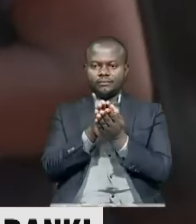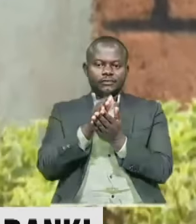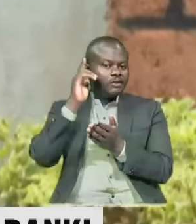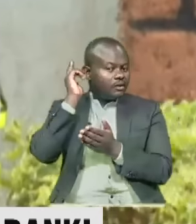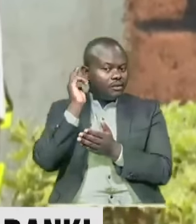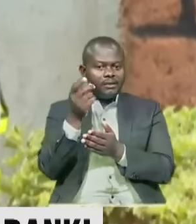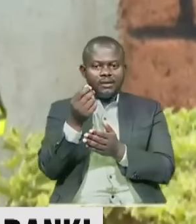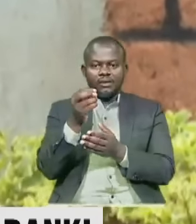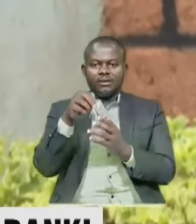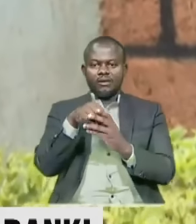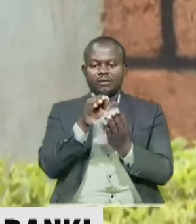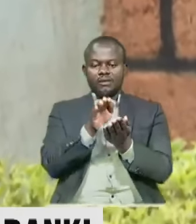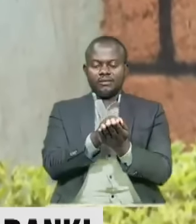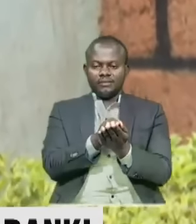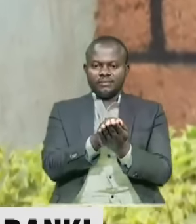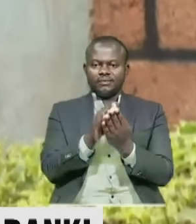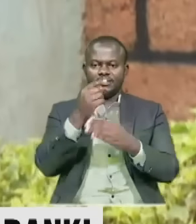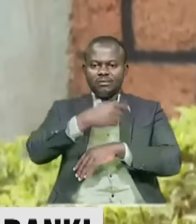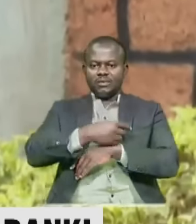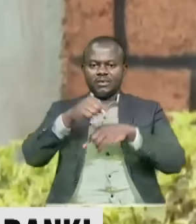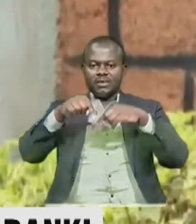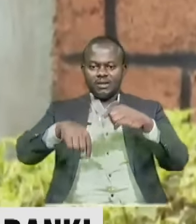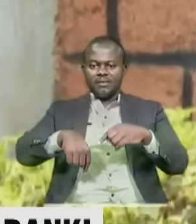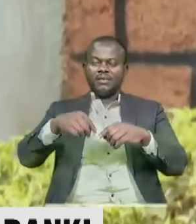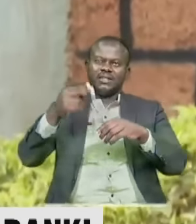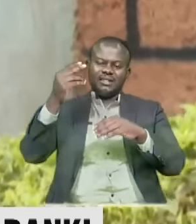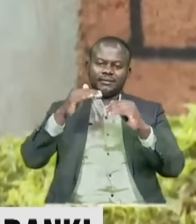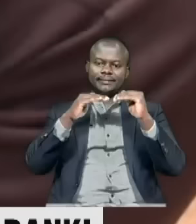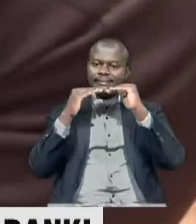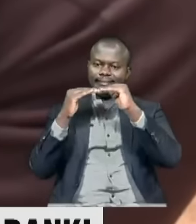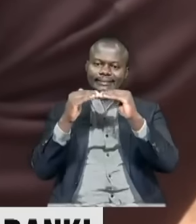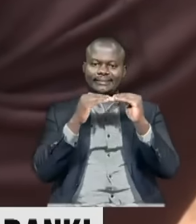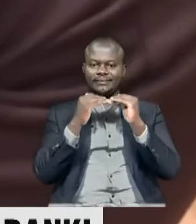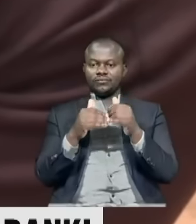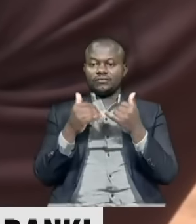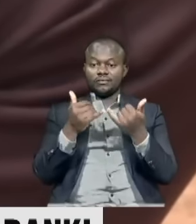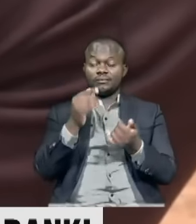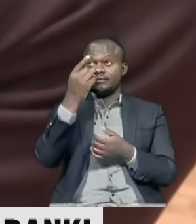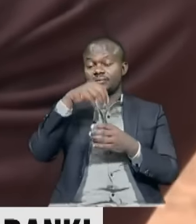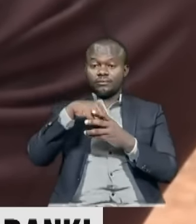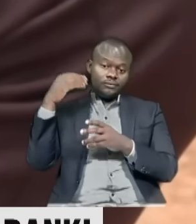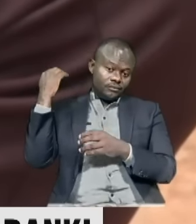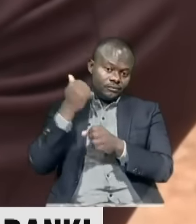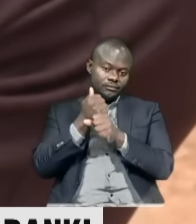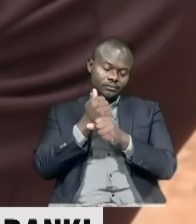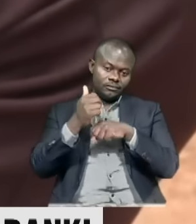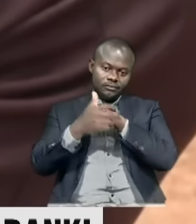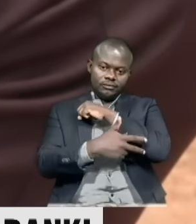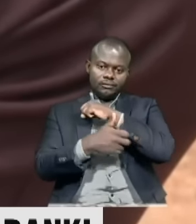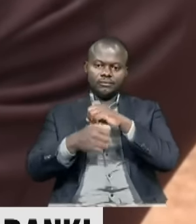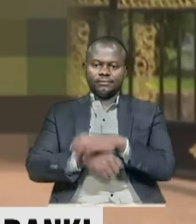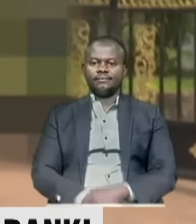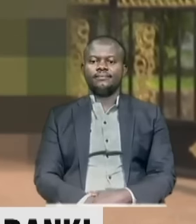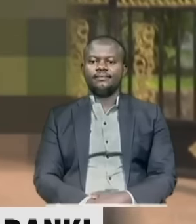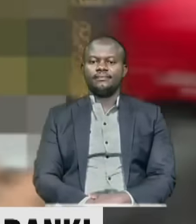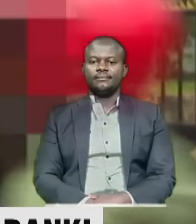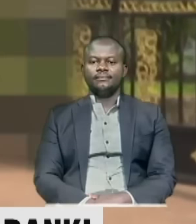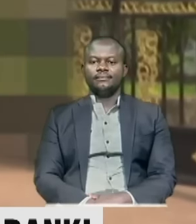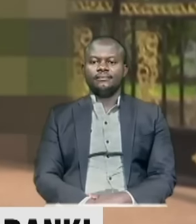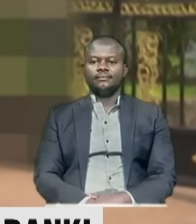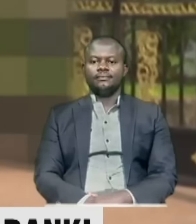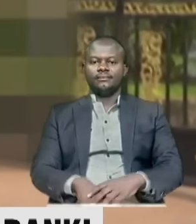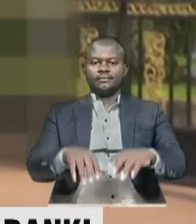money cyangwa ku mabanki muri iyi minsi uri ku rwego rwo hejuru dore umwe uherutse gukorerwa ubujura